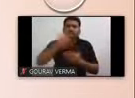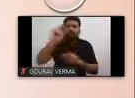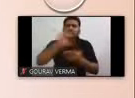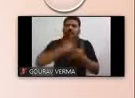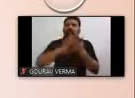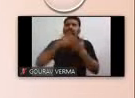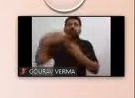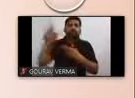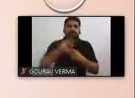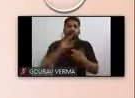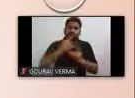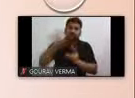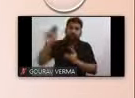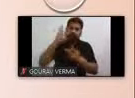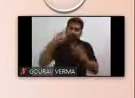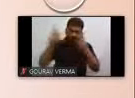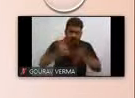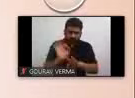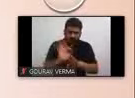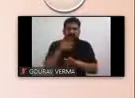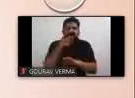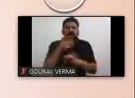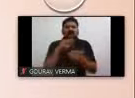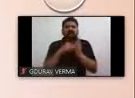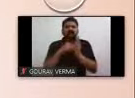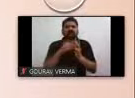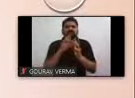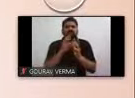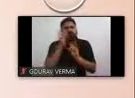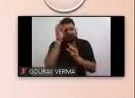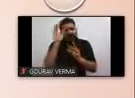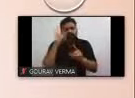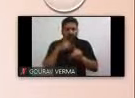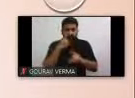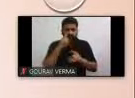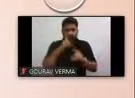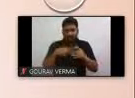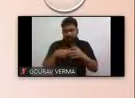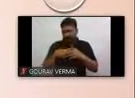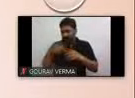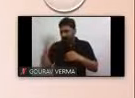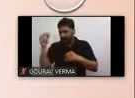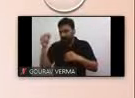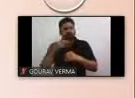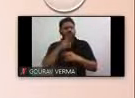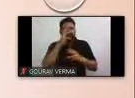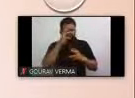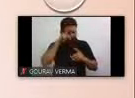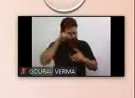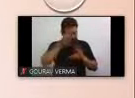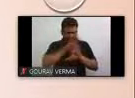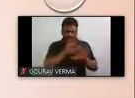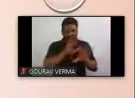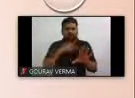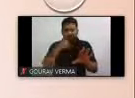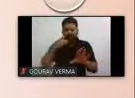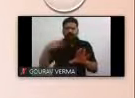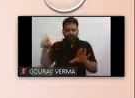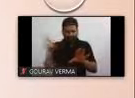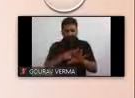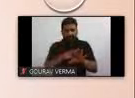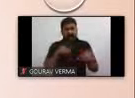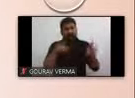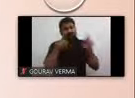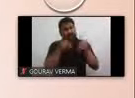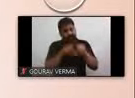कि वो गई तो गई, ये बेसिक कंसेप्ट होता, मदर बाहर गई बट डोंट वरी शी विल कम बैक. वैसे ही बहुत से